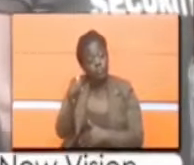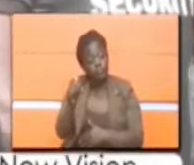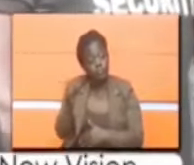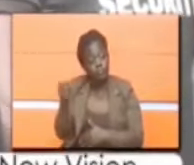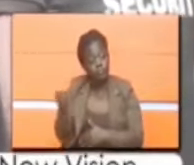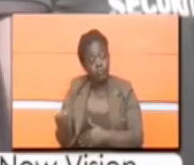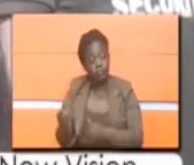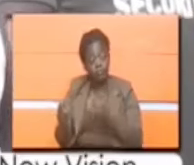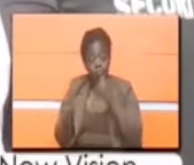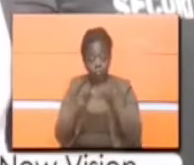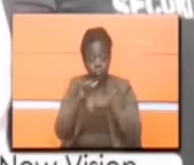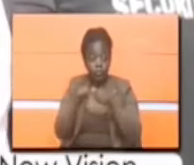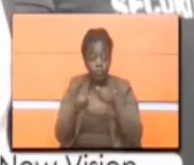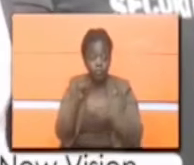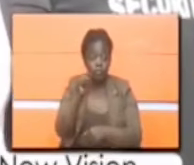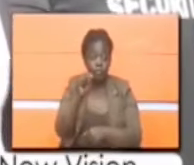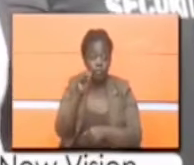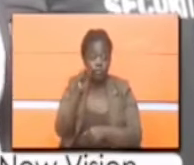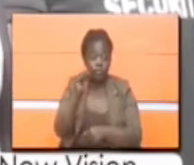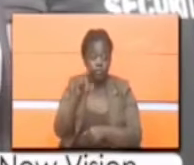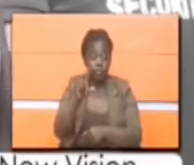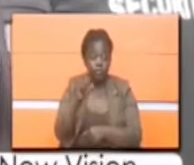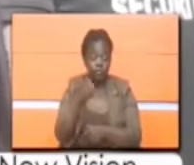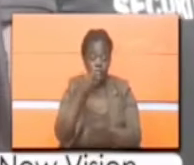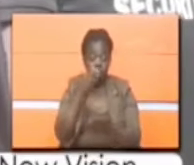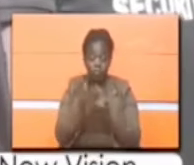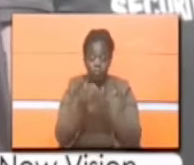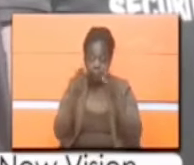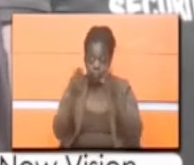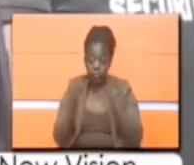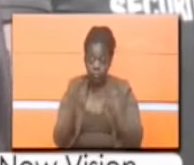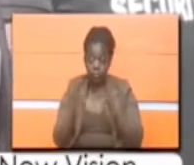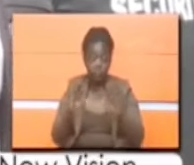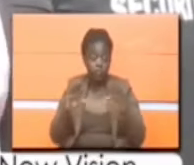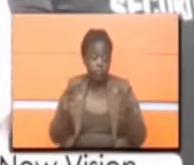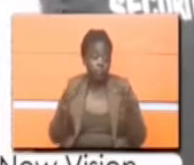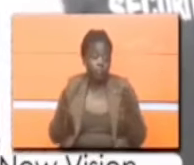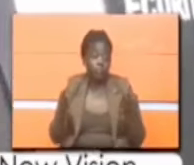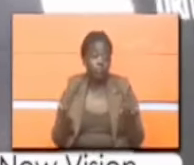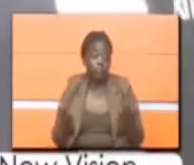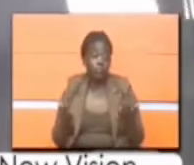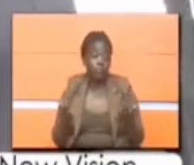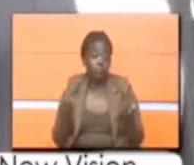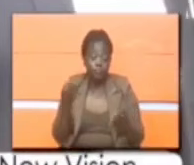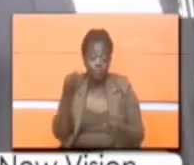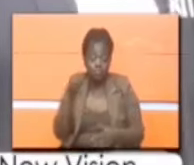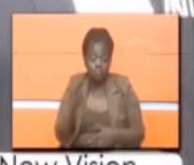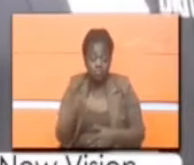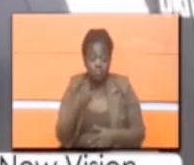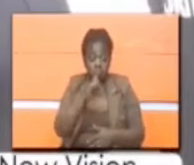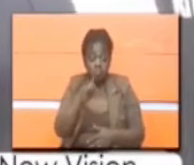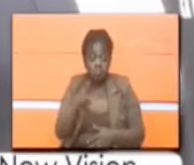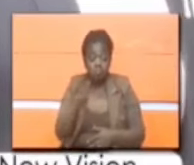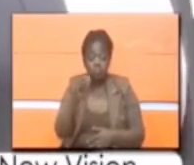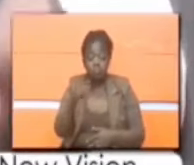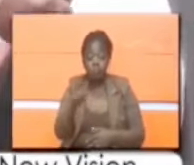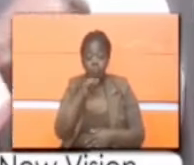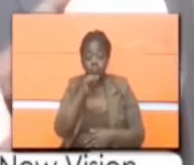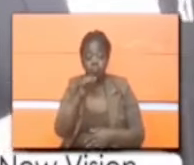bwe batayogera kutambula ebirungi oba bwe banalagira emikutu